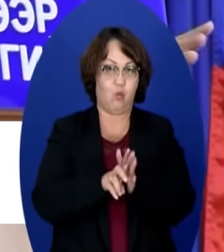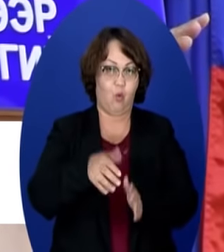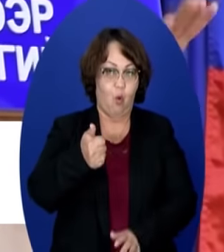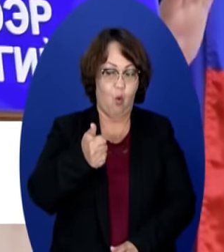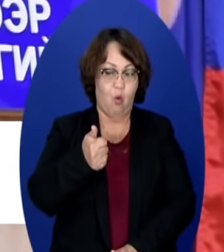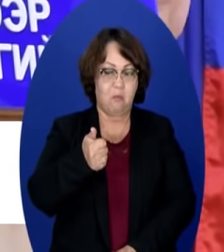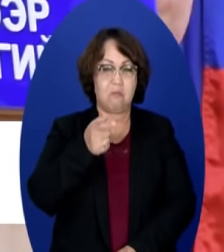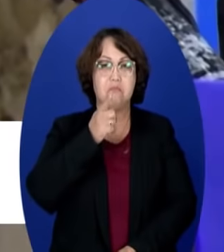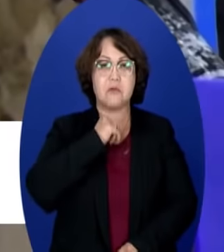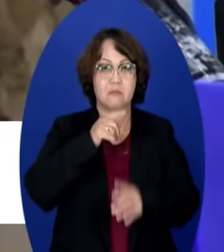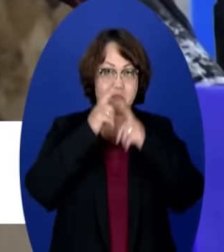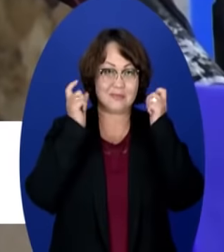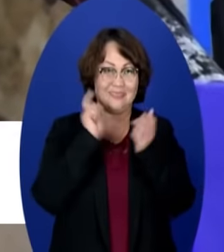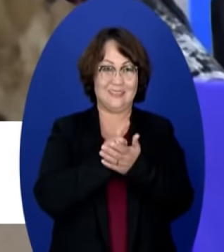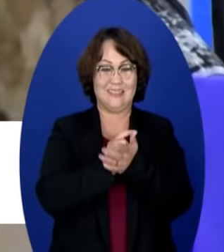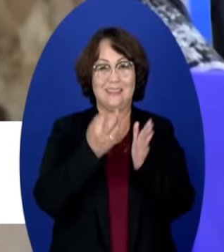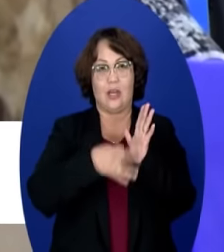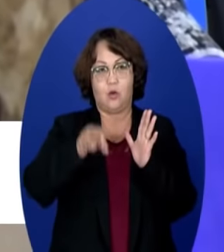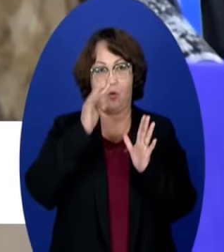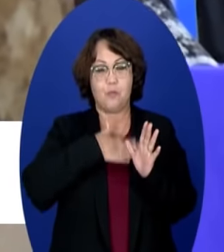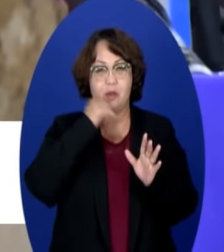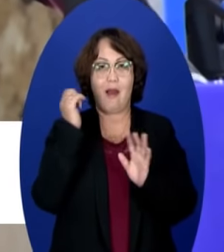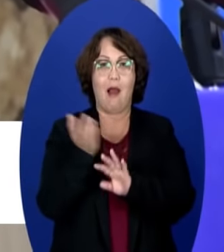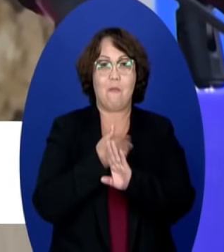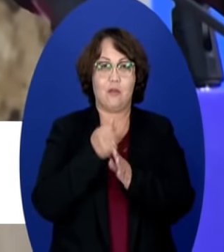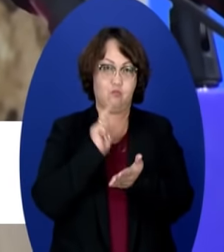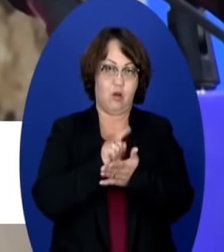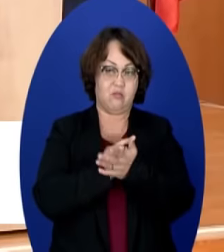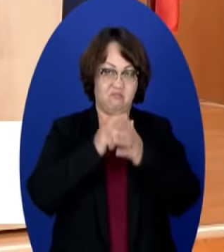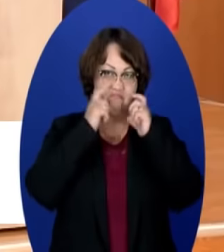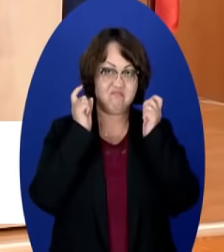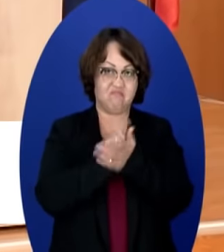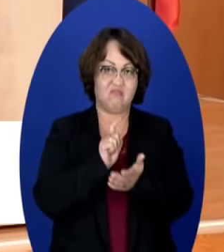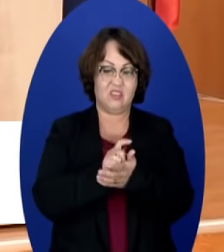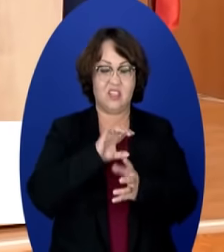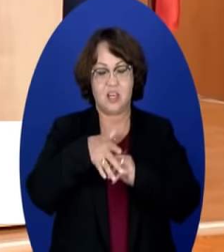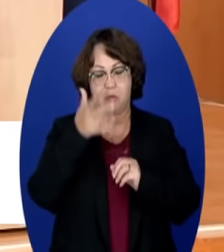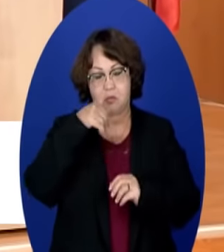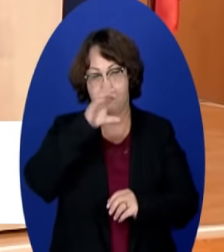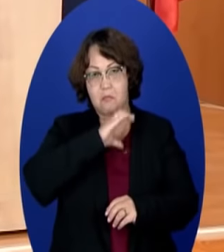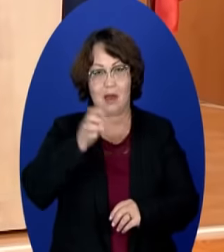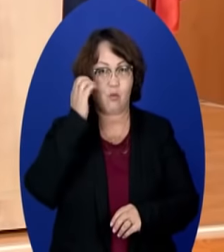хевснэр коронавирусын халдвараас 80 гаруй хувиар сэргийлэх боломжтой гэдгийг Дэлхийн эрүүл мэндийн байгууллагаас сануулсан байна.